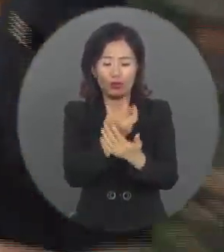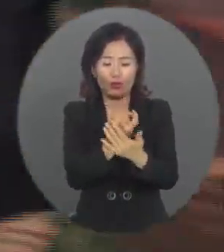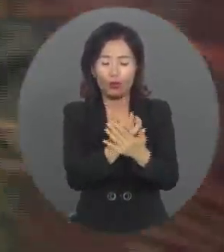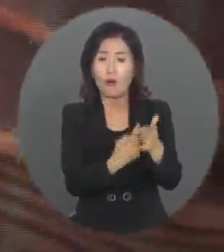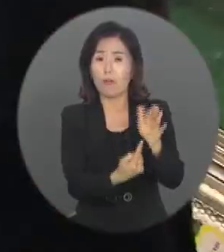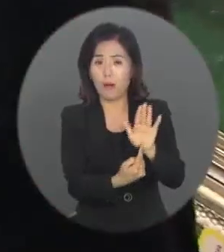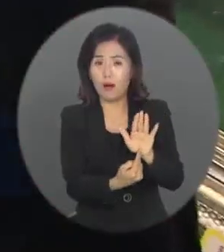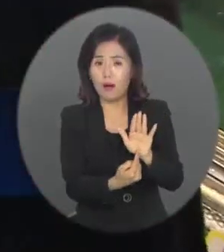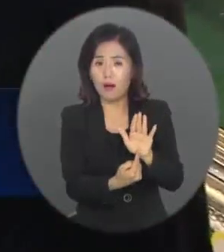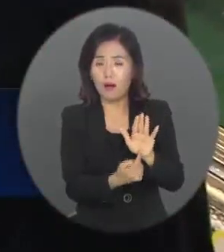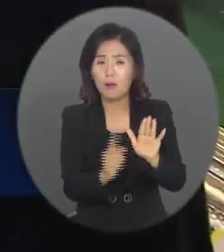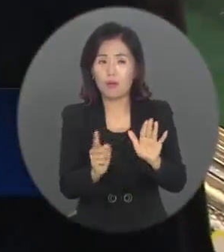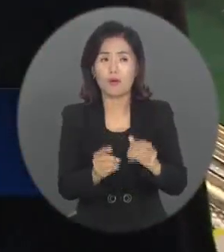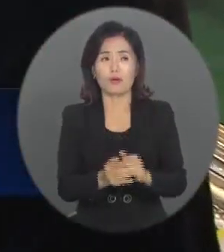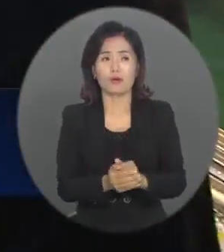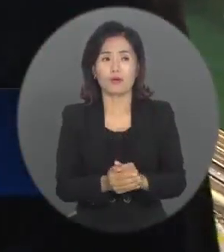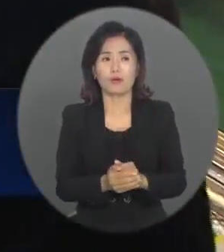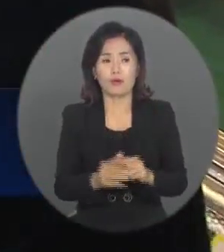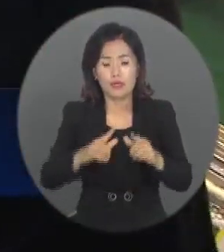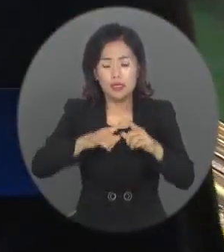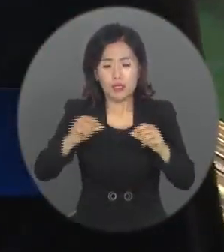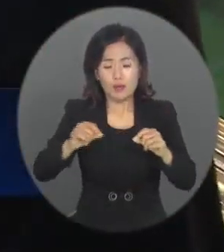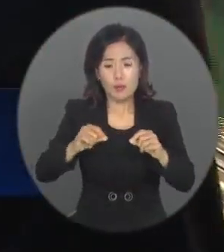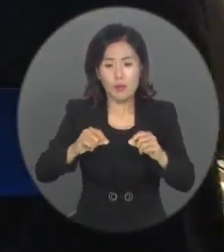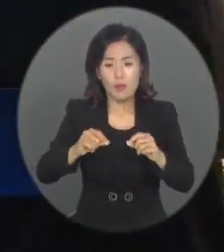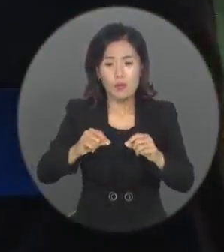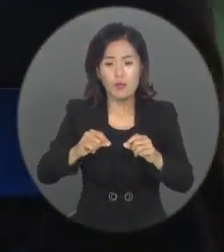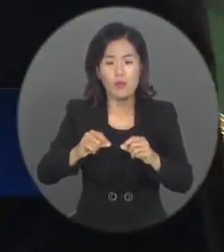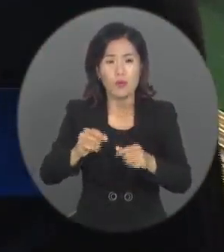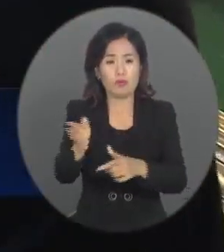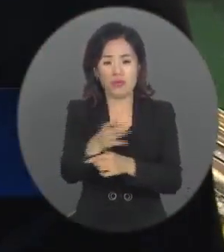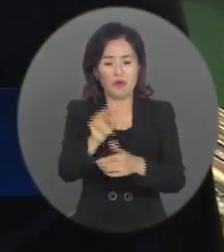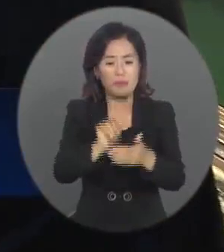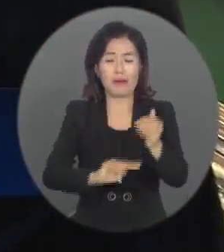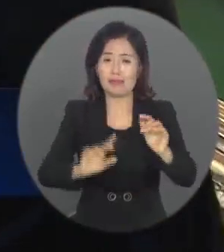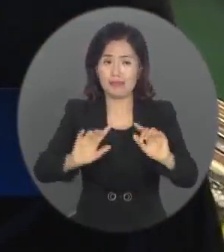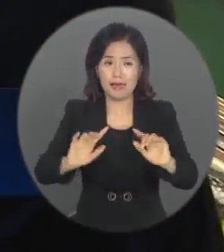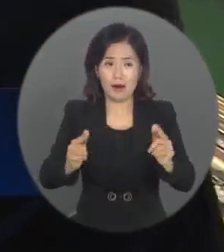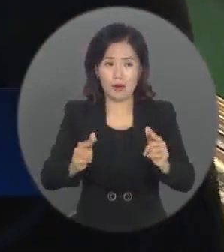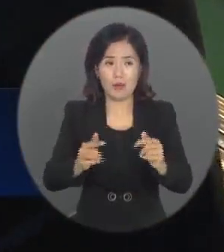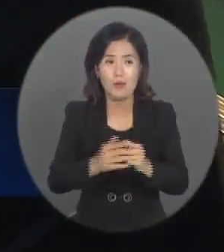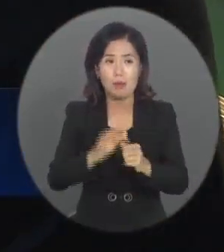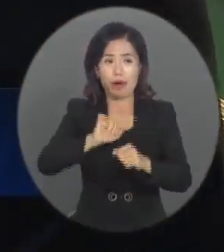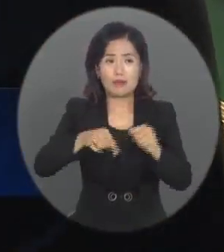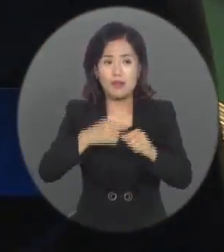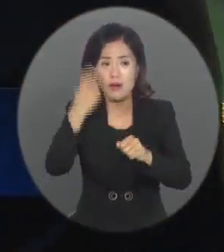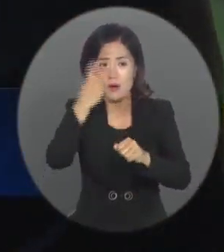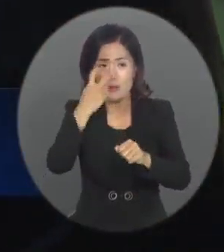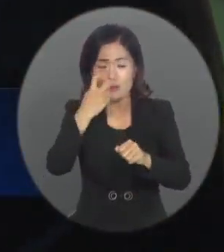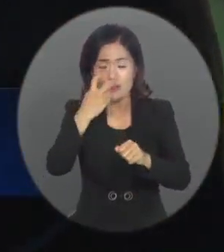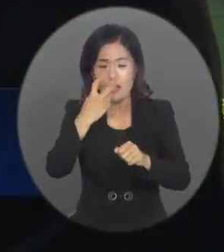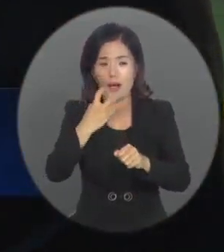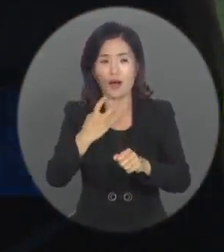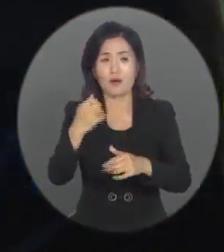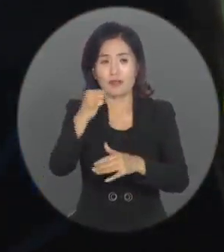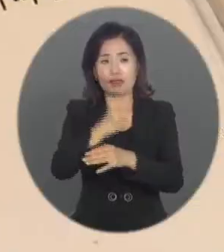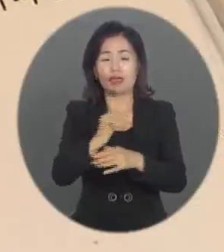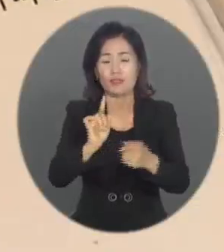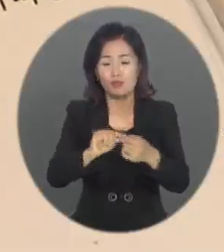등장했습니다. 일본산을 판매하지 않고 방사능 검사에 의한 수산물만 판매하시겠으면 여기다 서약을